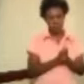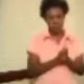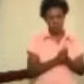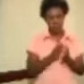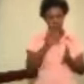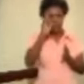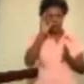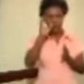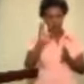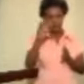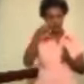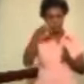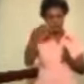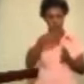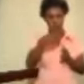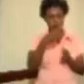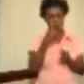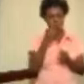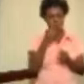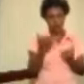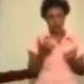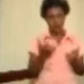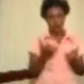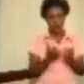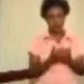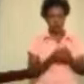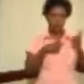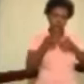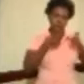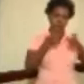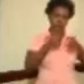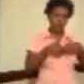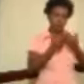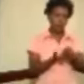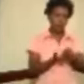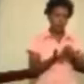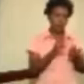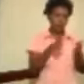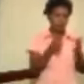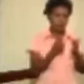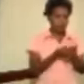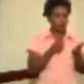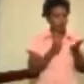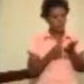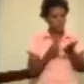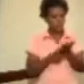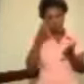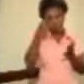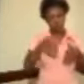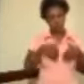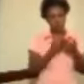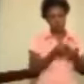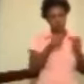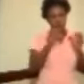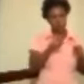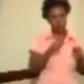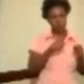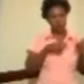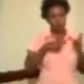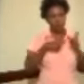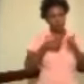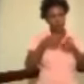là, c'est que nous pas l'hériter de lui-même, l'on vient président, et que mandat a fini en mai, en octobre 2011. Et question, c'est que la